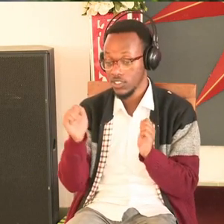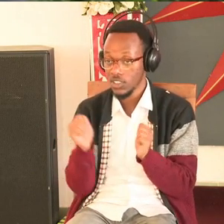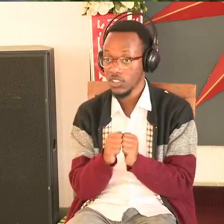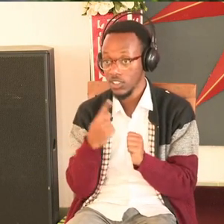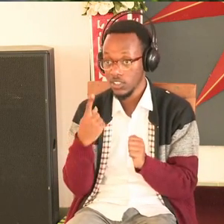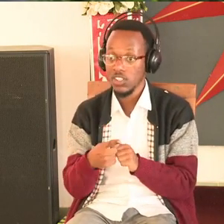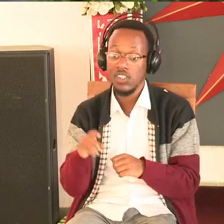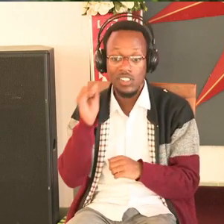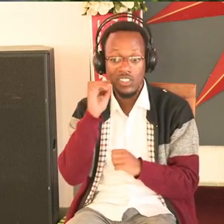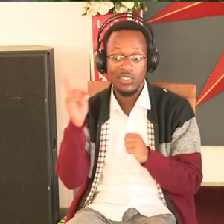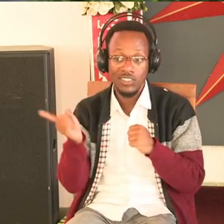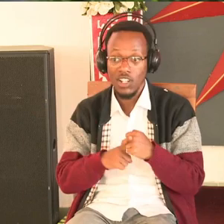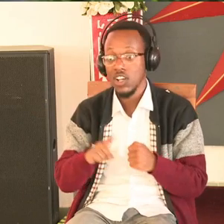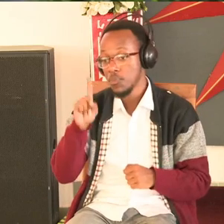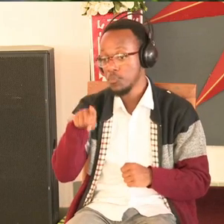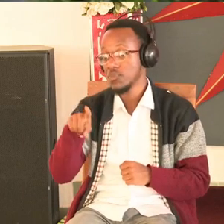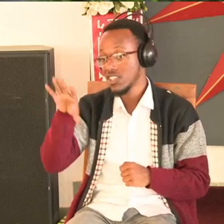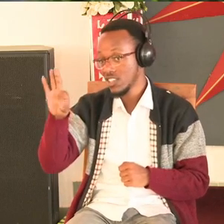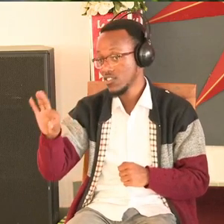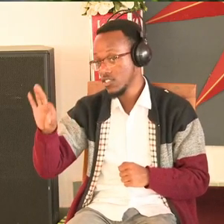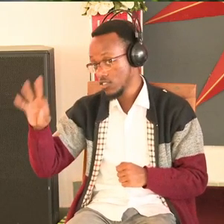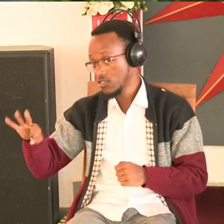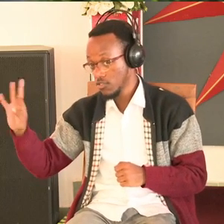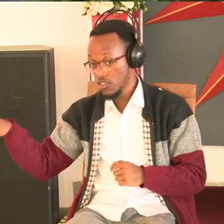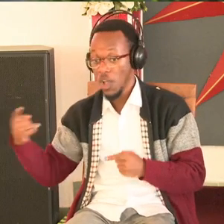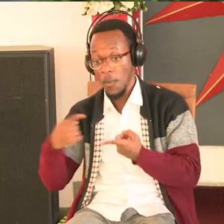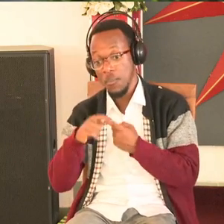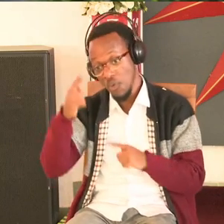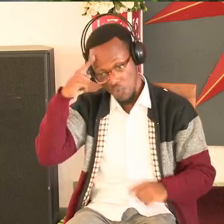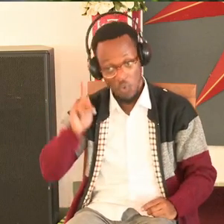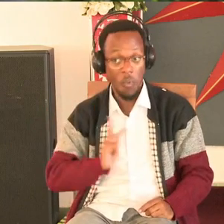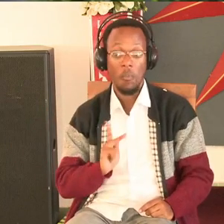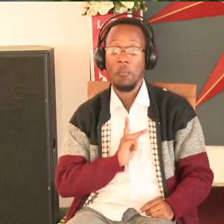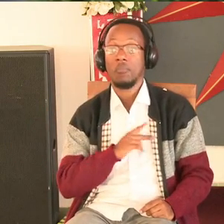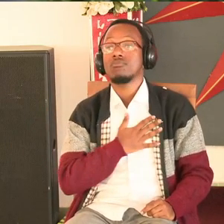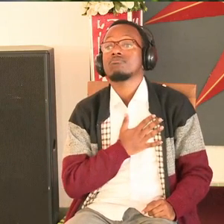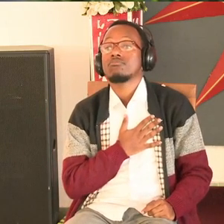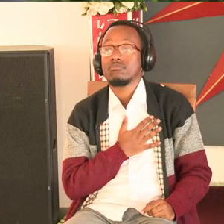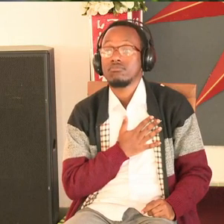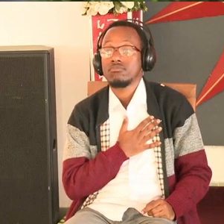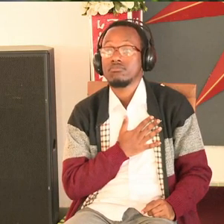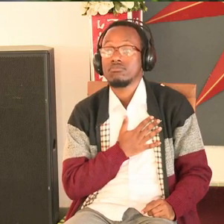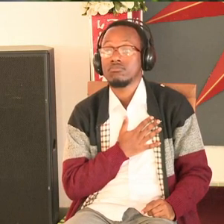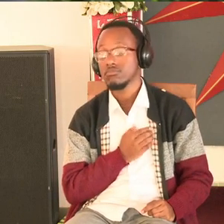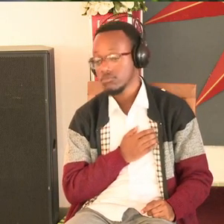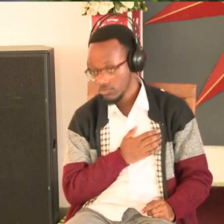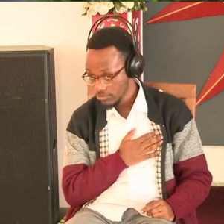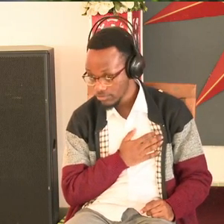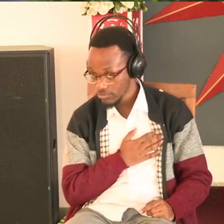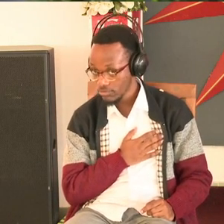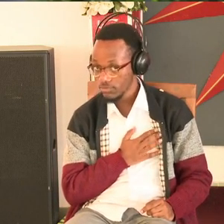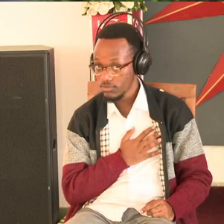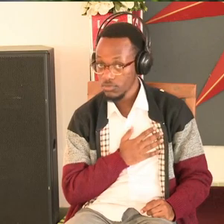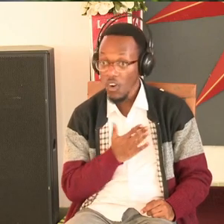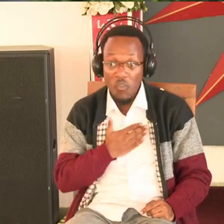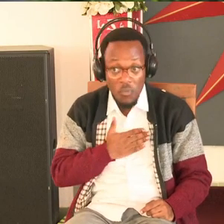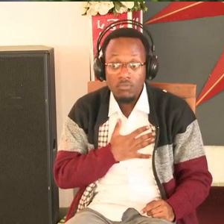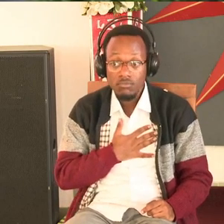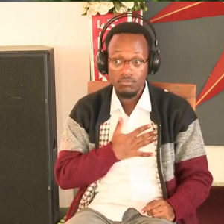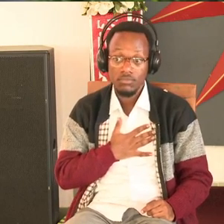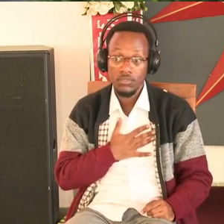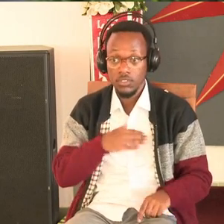mu 1933 ariko njye by'umwihariko à la Pâque 1966.